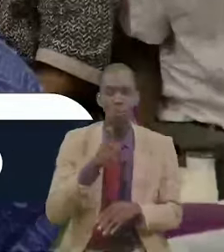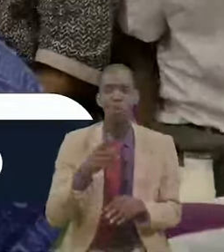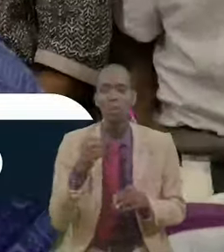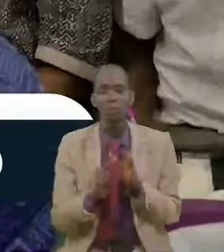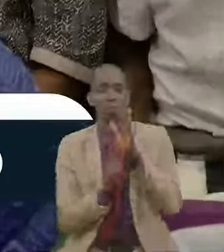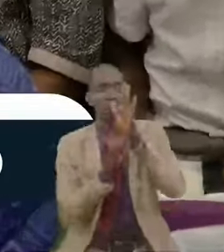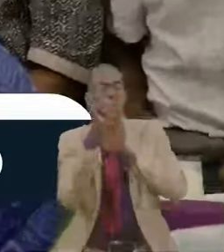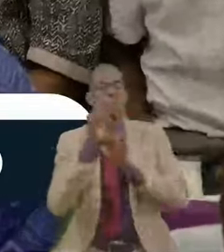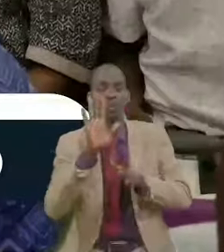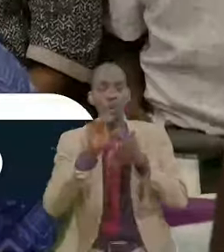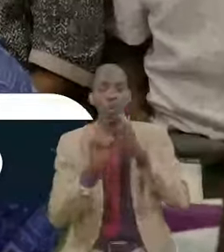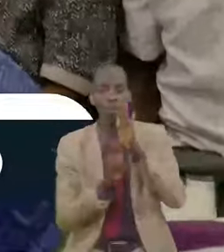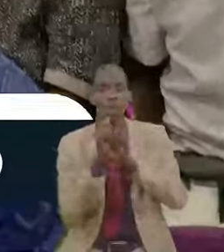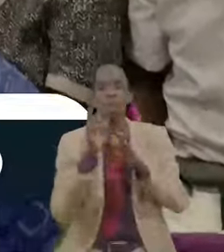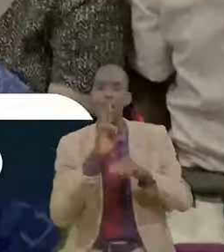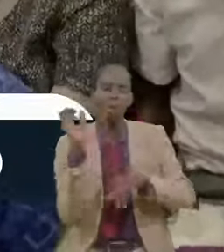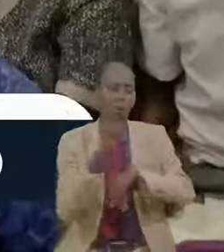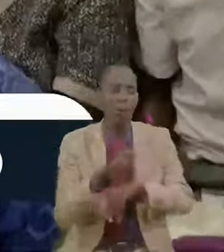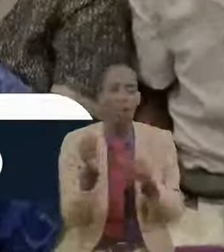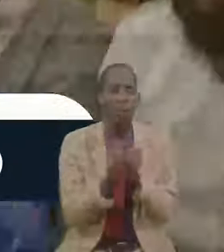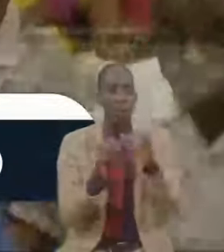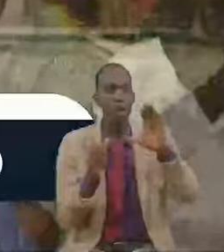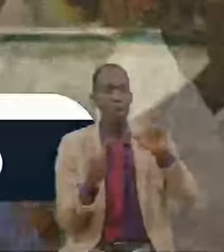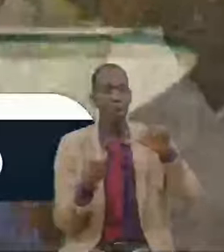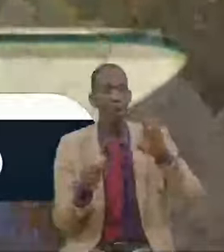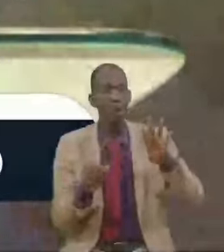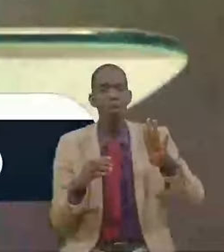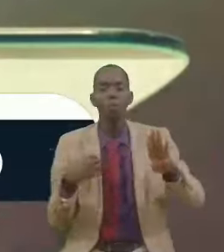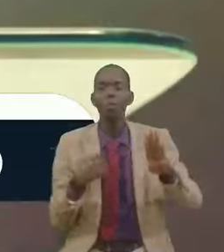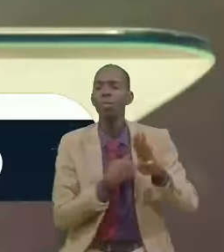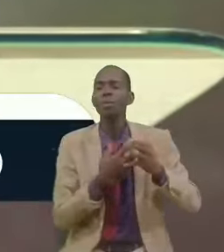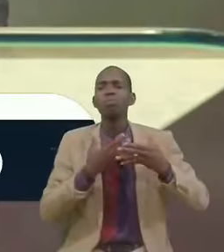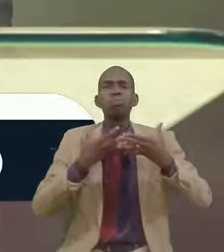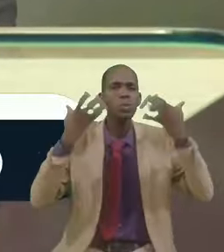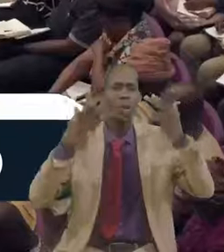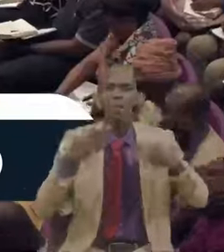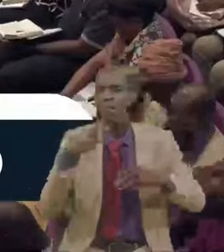Tout ce qui essayait de vous empêcher, le géant est vaincu ce soir. Nous crions avec Caleb, nous